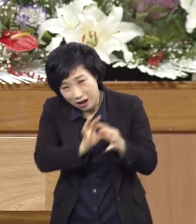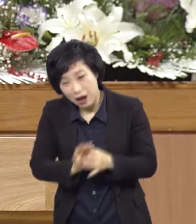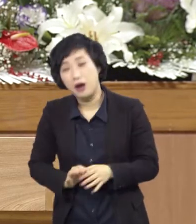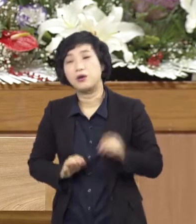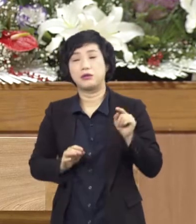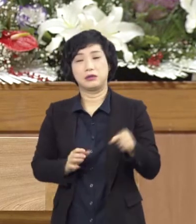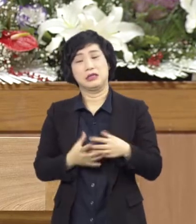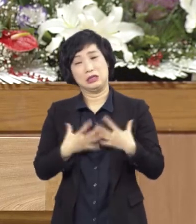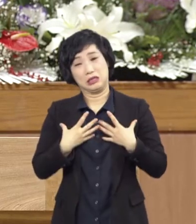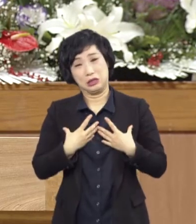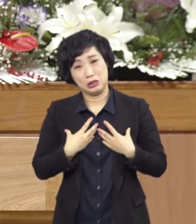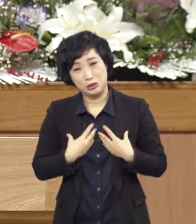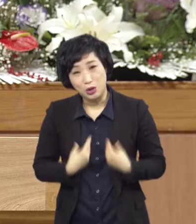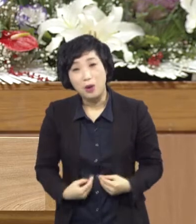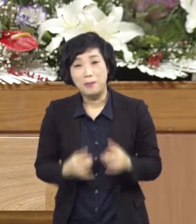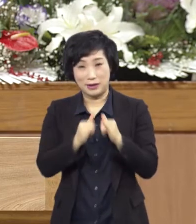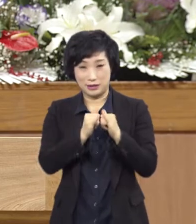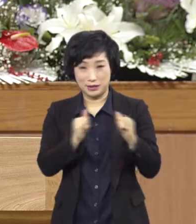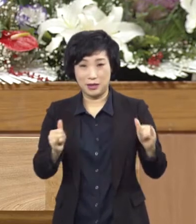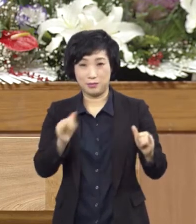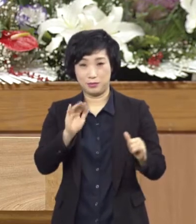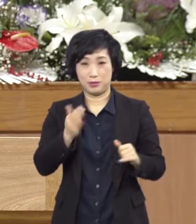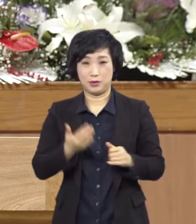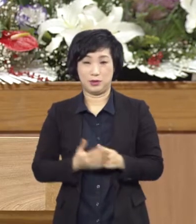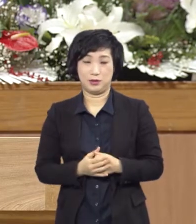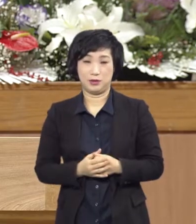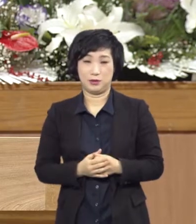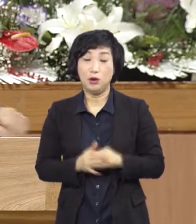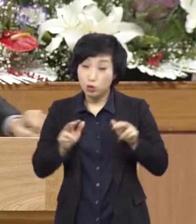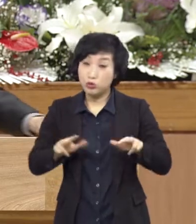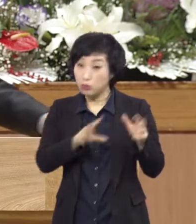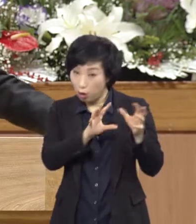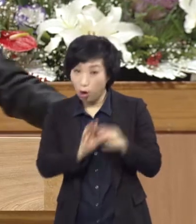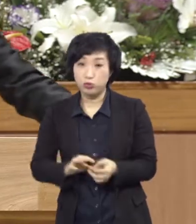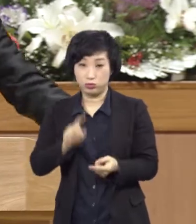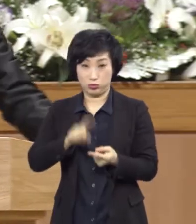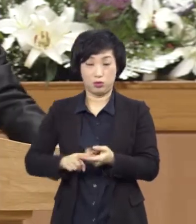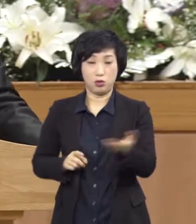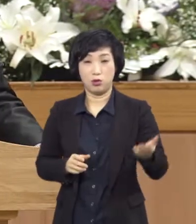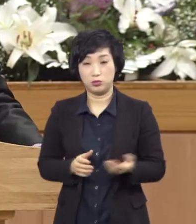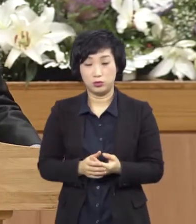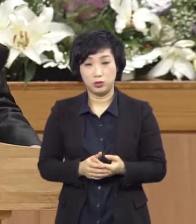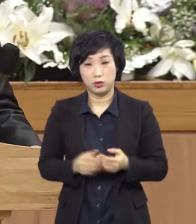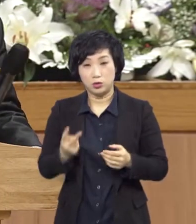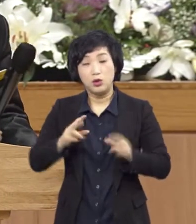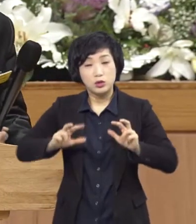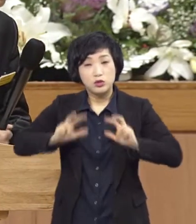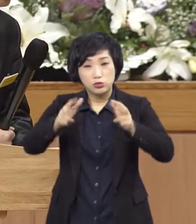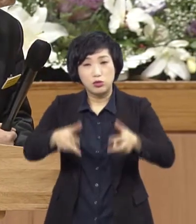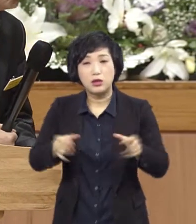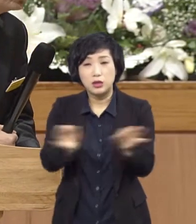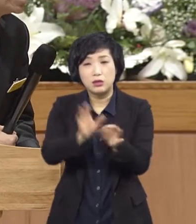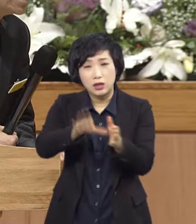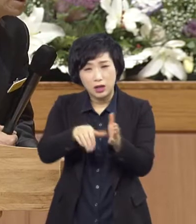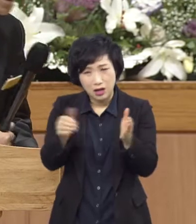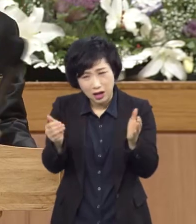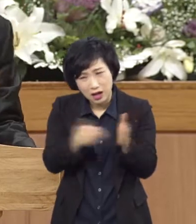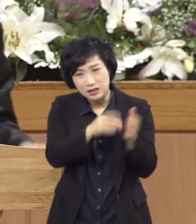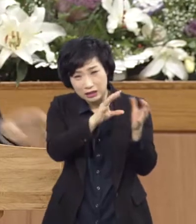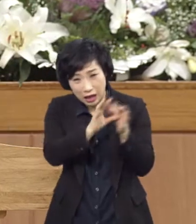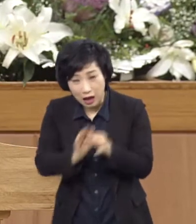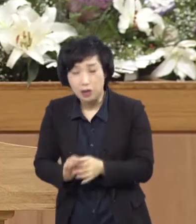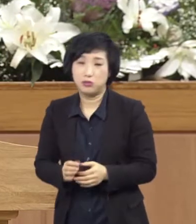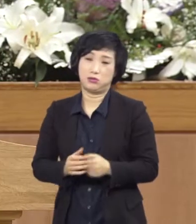당하는 절망적인 인생의 삶이 오늘까지 지구가 끝나는 그날까지